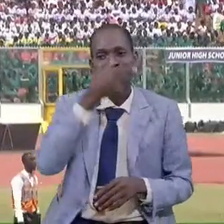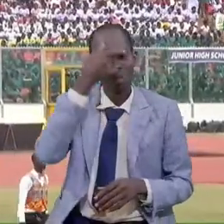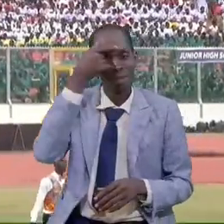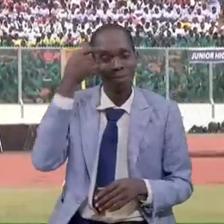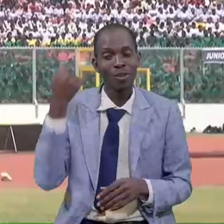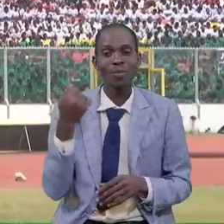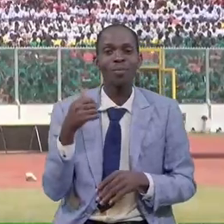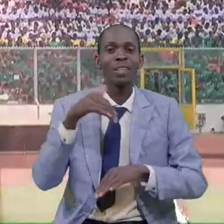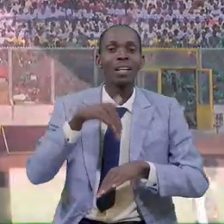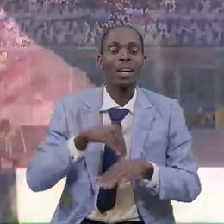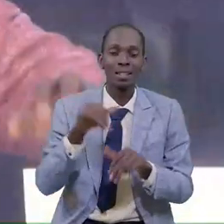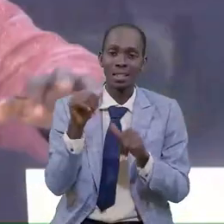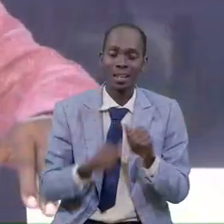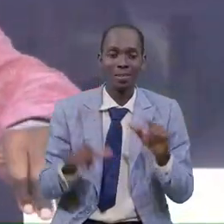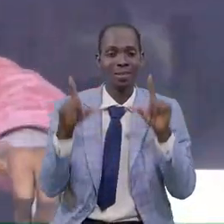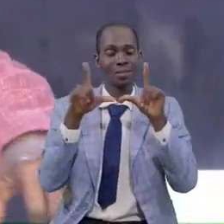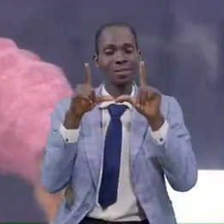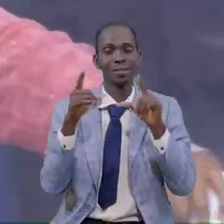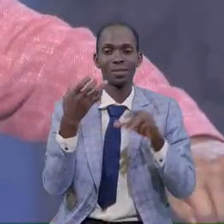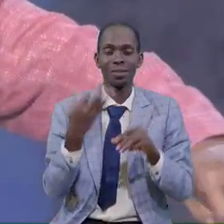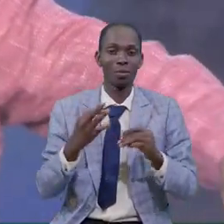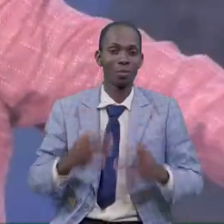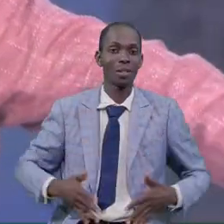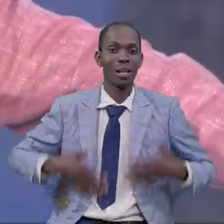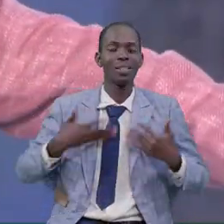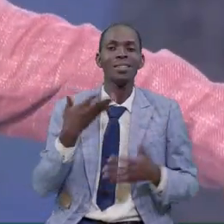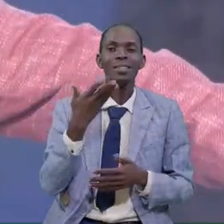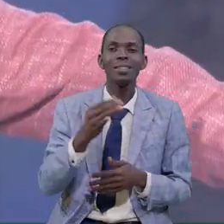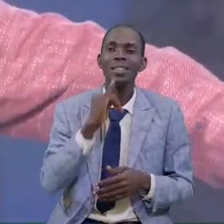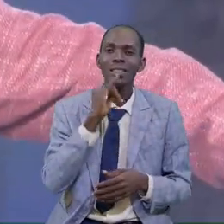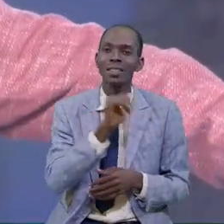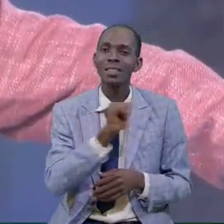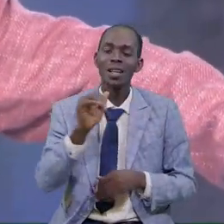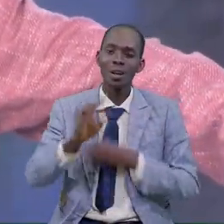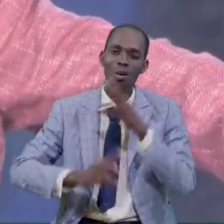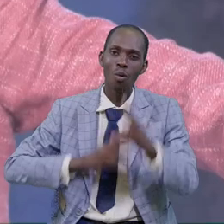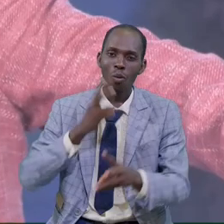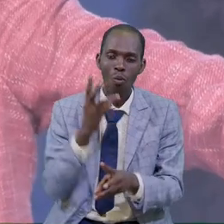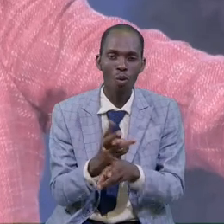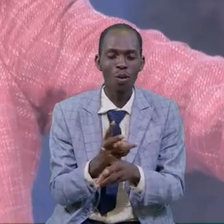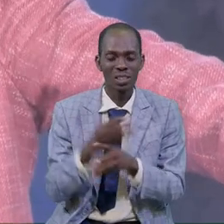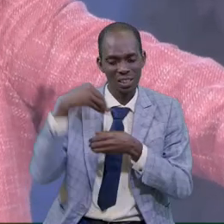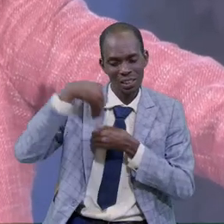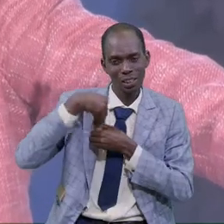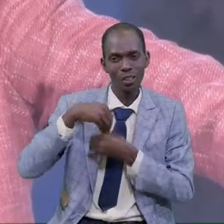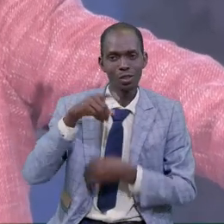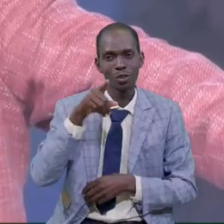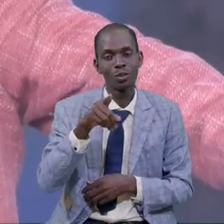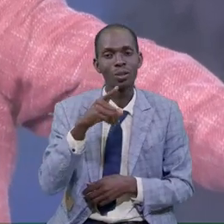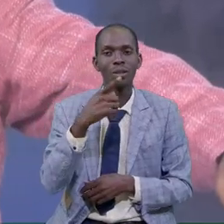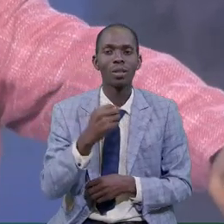Parce qu'à chaque étape de la vie, il y a un monde en toi. Le monde,